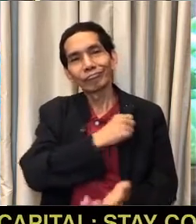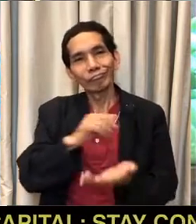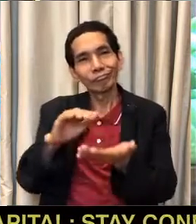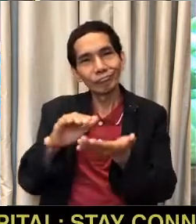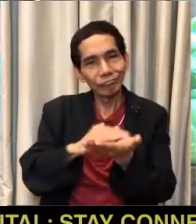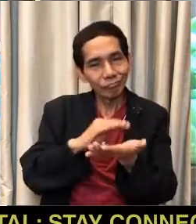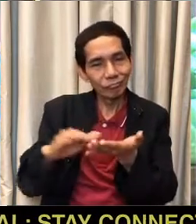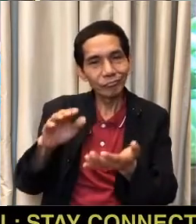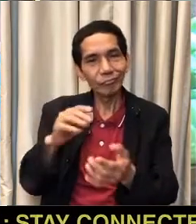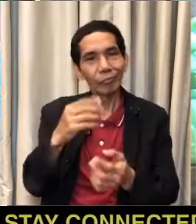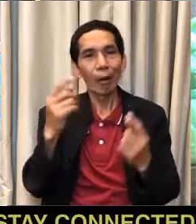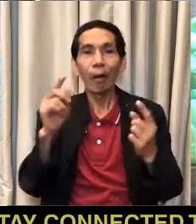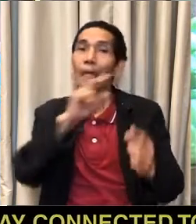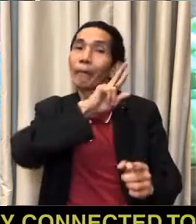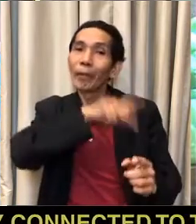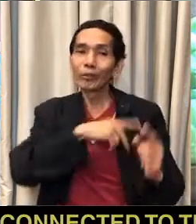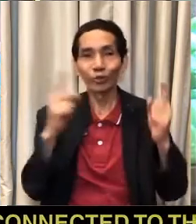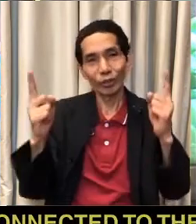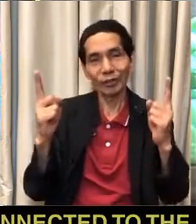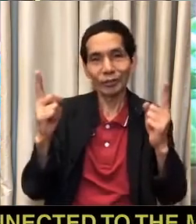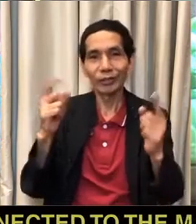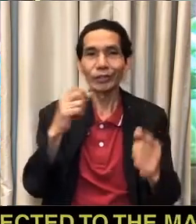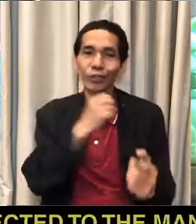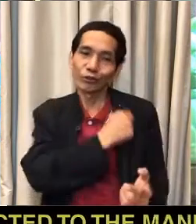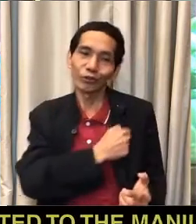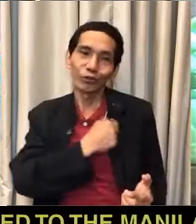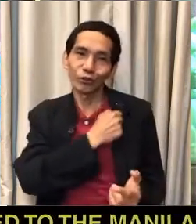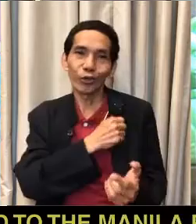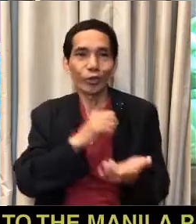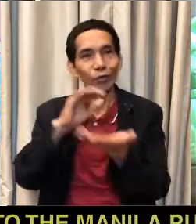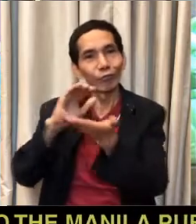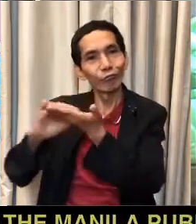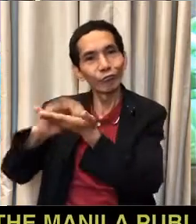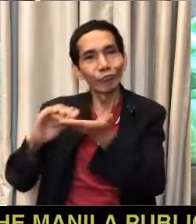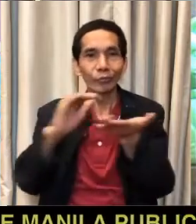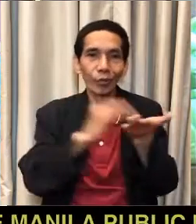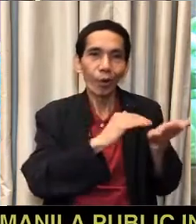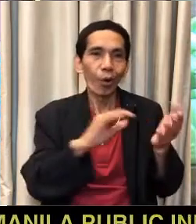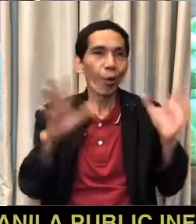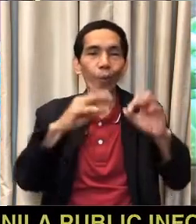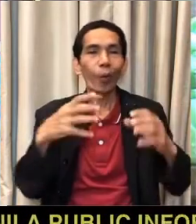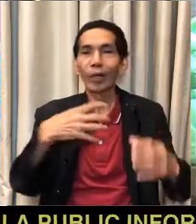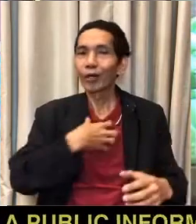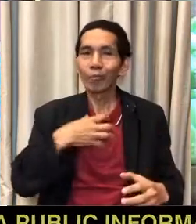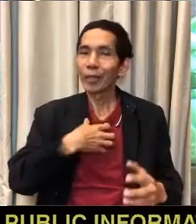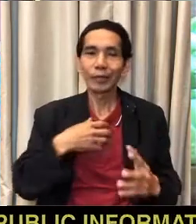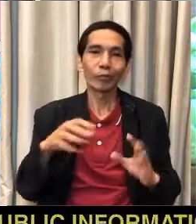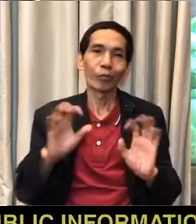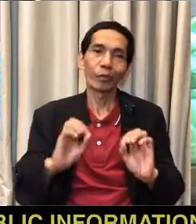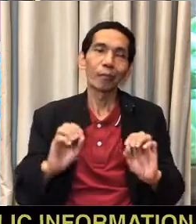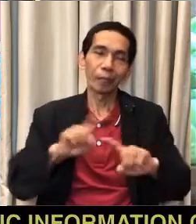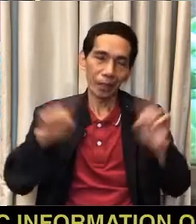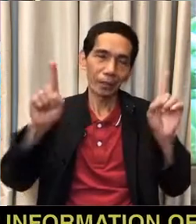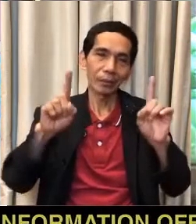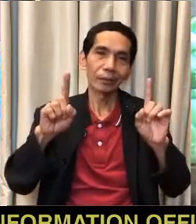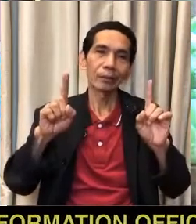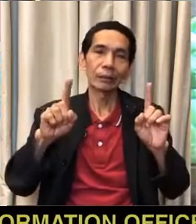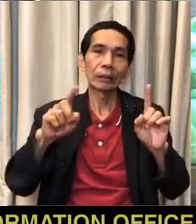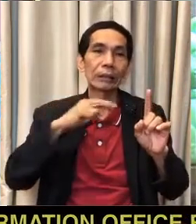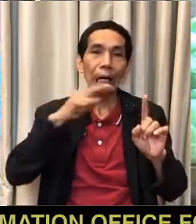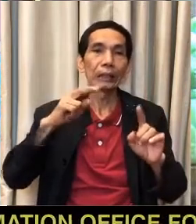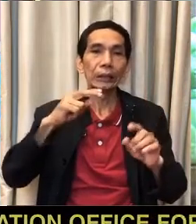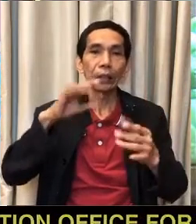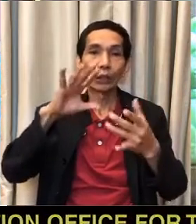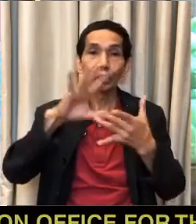Pero sa kanila naman yun, personal nila yun. Kapwa-tawad sila. Kasi walang complainant and so on. Anyway, hindi yun ang